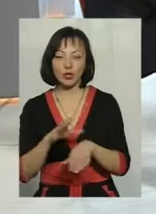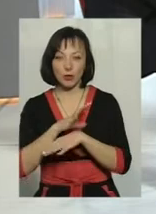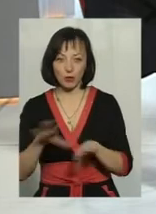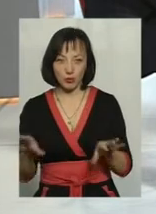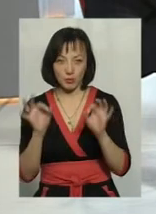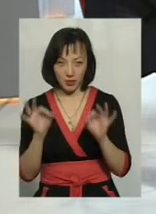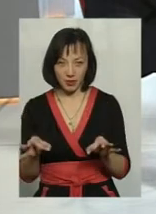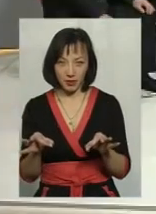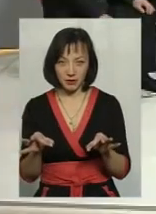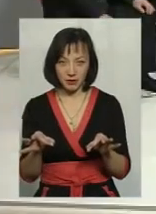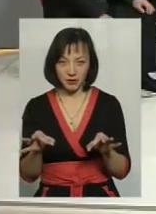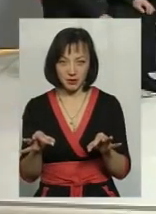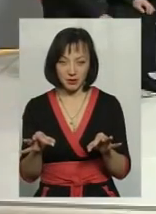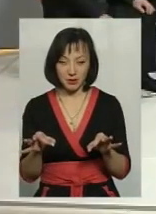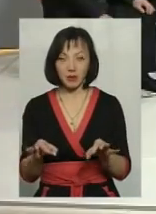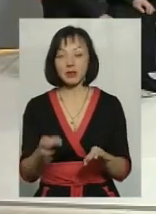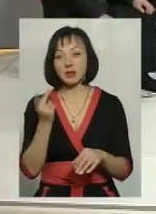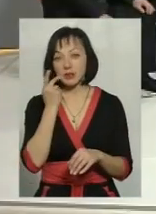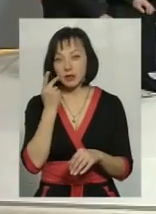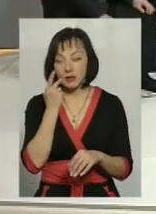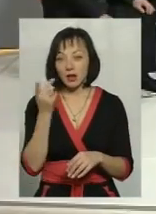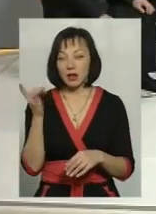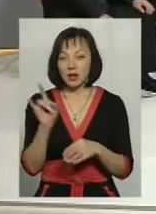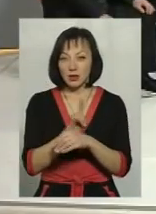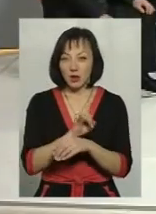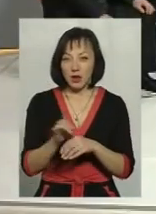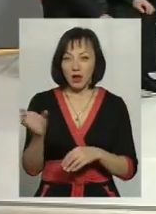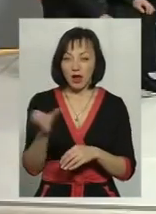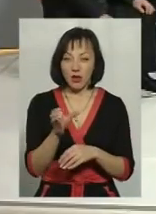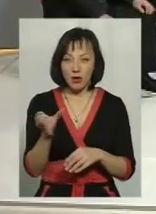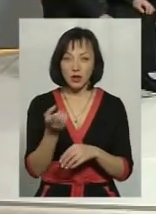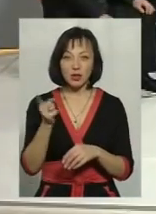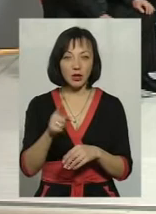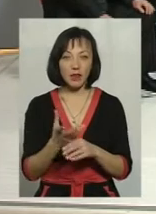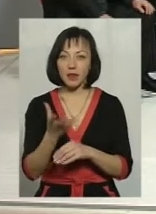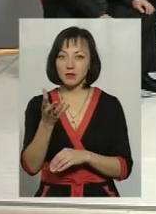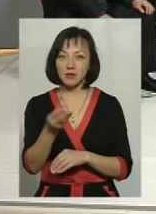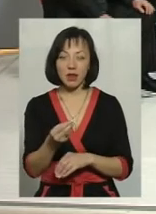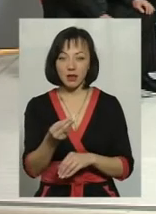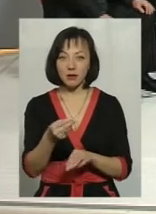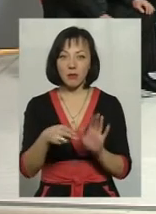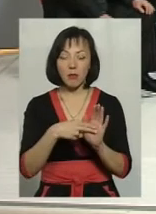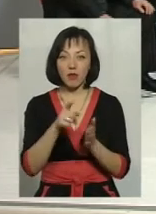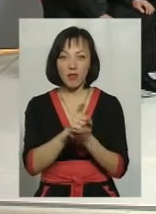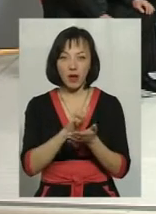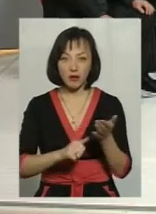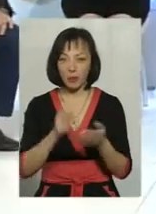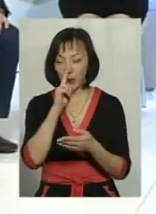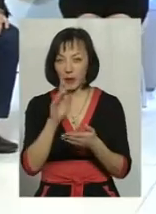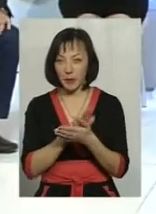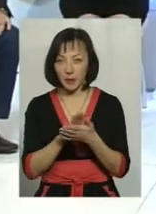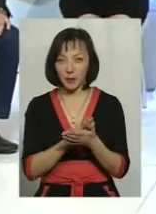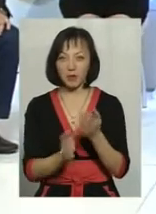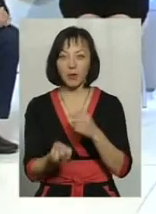бути. Правда? Може бути. Ну, як правило, сурогатний алкоголь – це той, за який не сплачено акцизний податок, який має тіньове